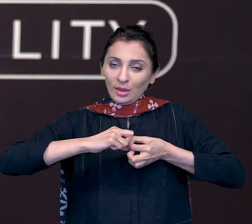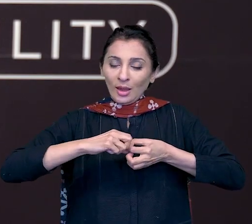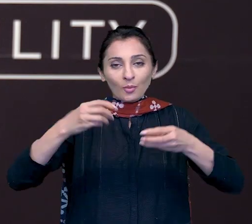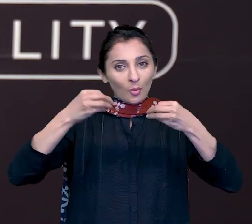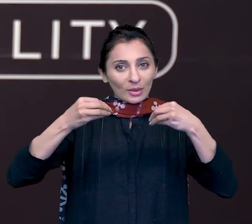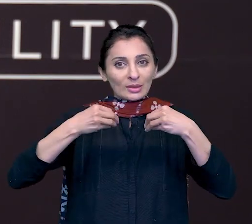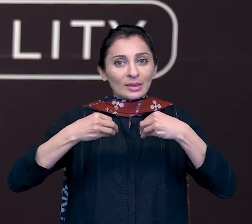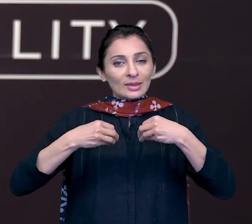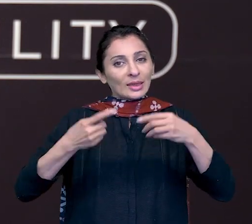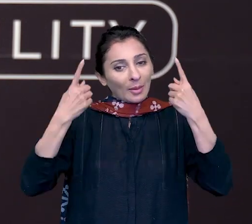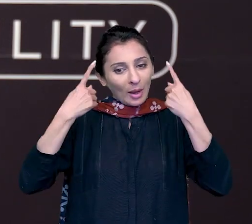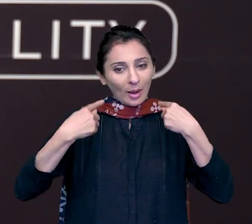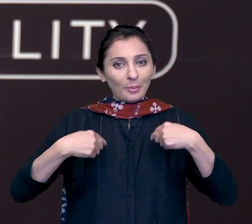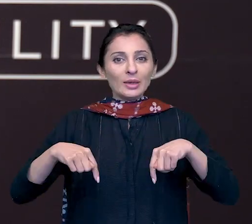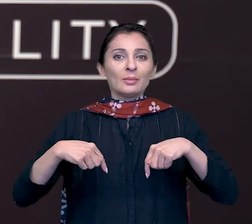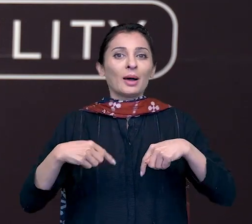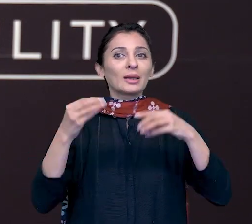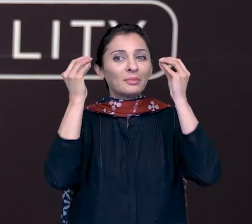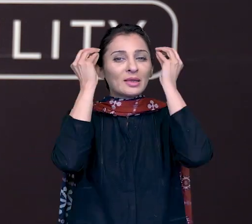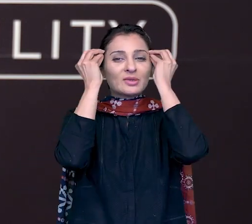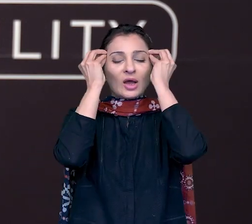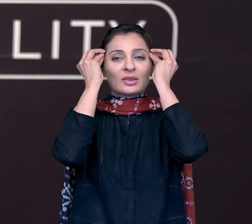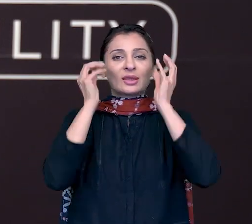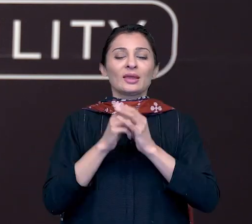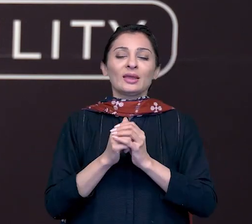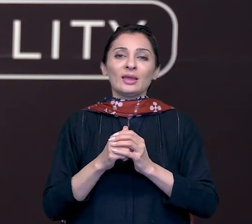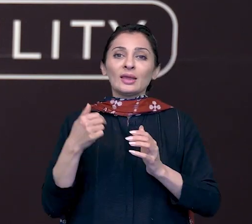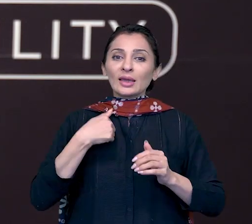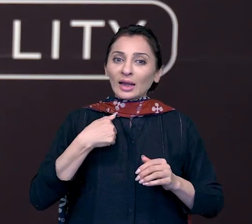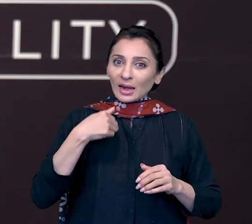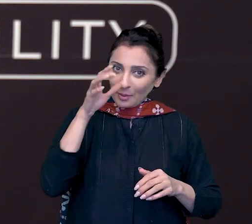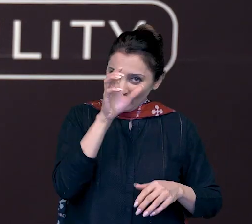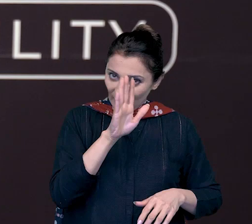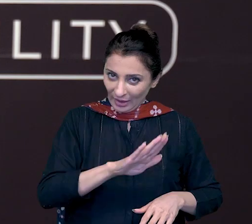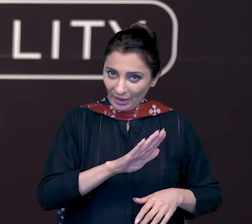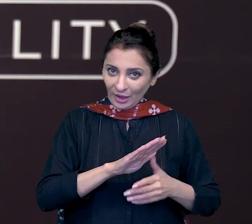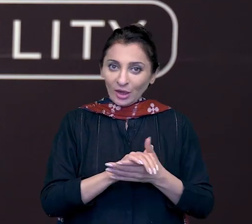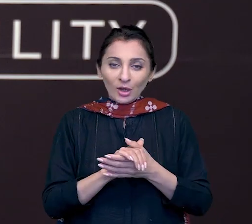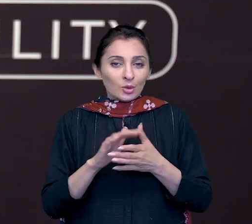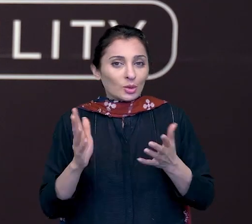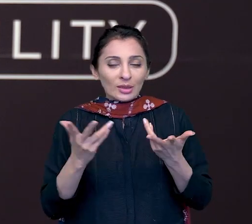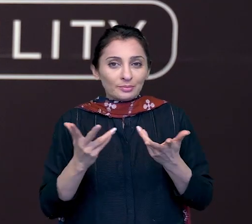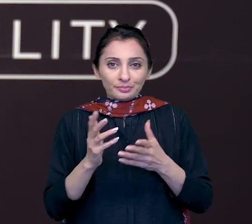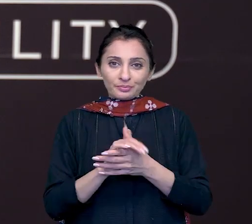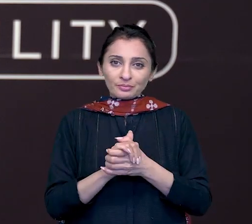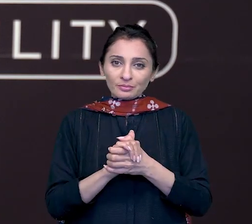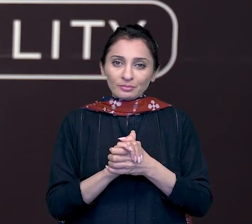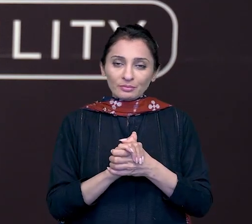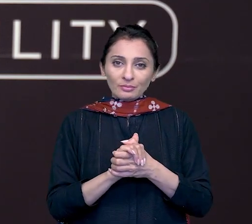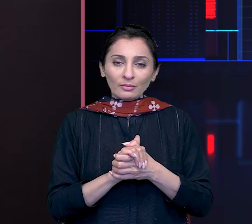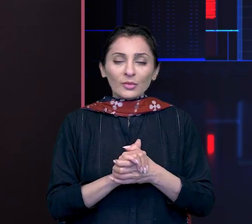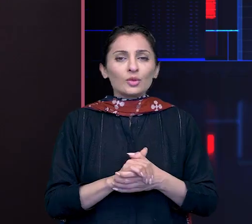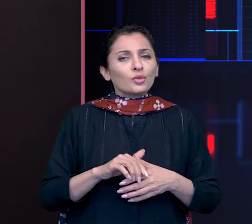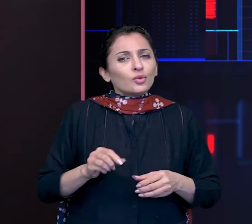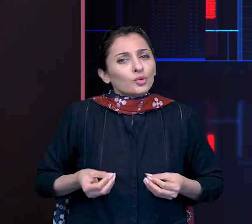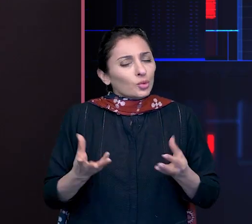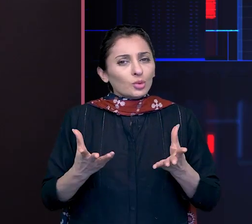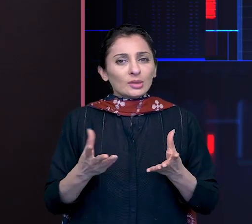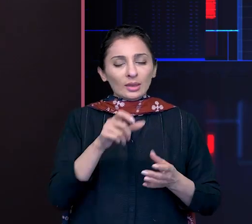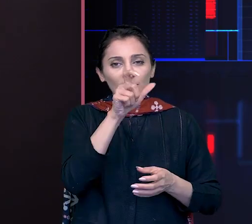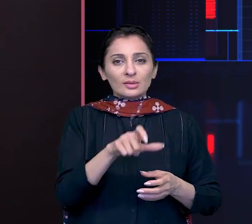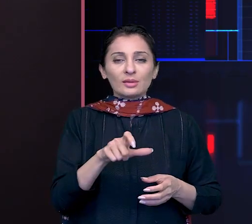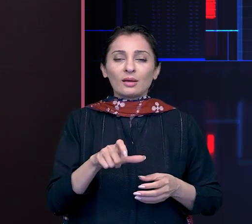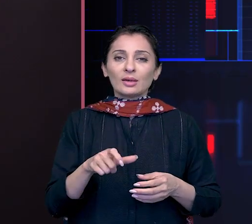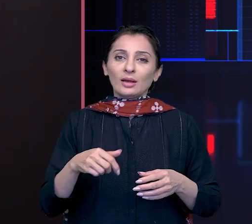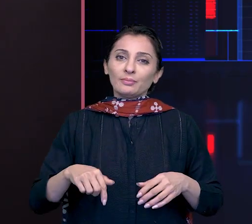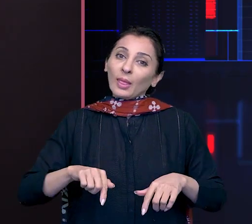ہیں، آپ کو مدد کرتے ہیں اپنے بارے میں جاننے کے بارے میں کہ اچھا اگر آپ موجود ہیں، اور اگر کچھ ایسے سوال ہیں جو